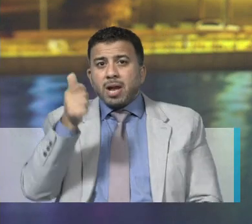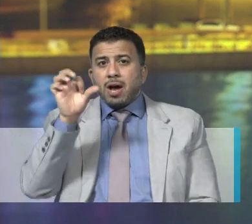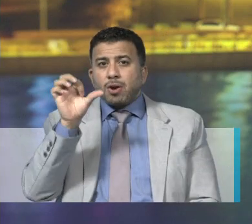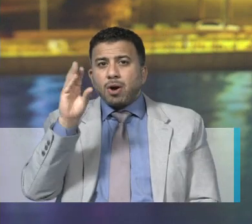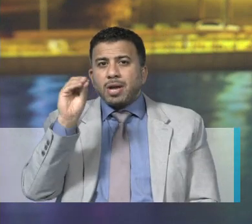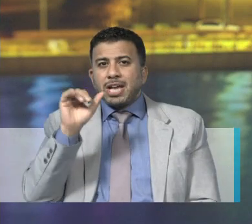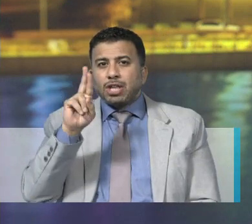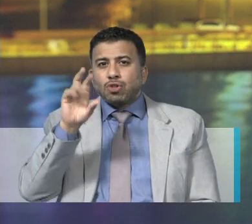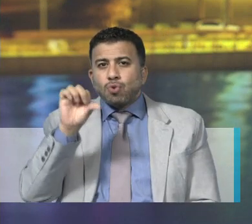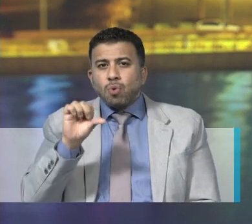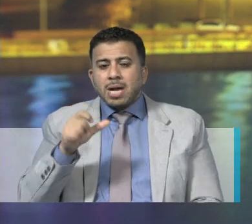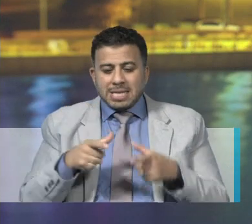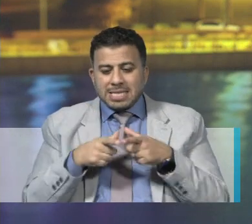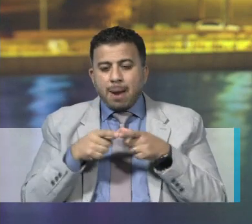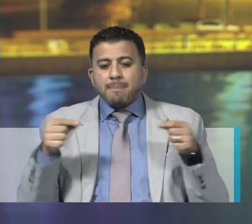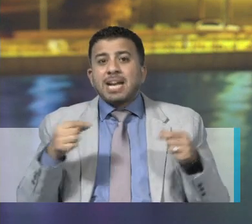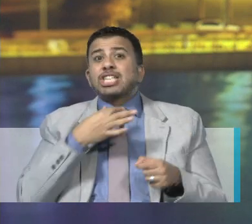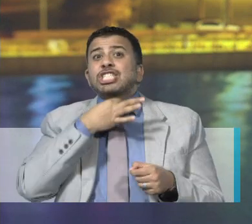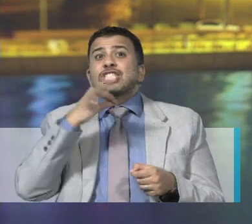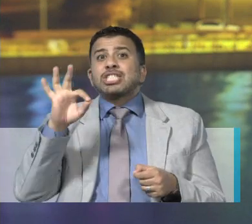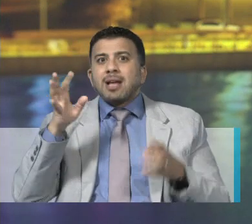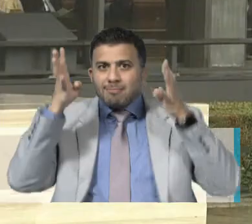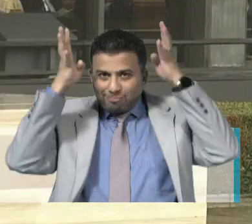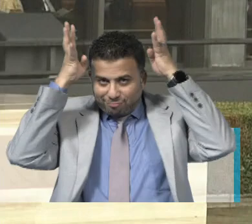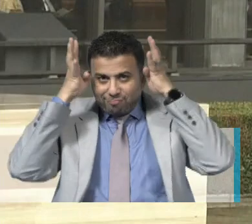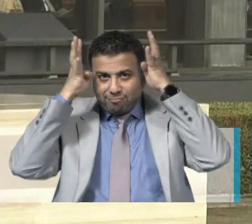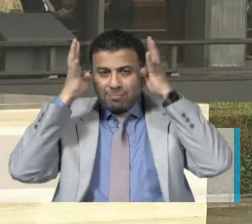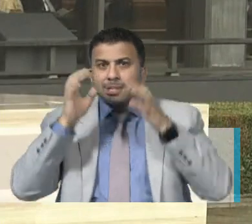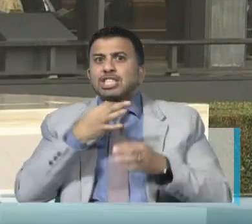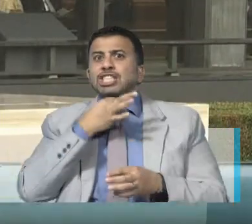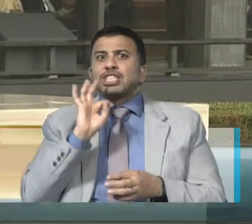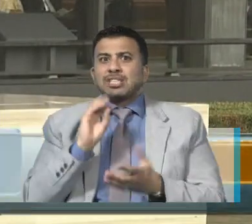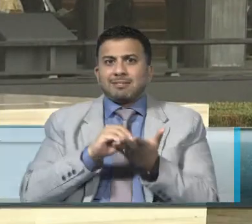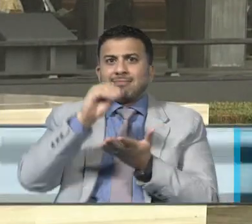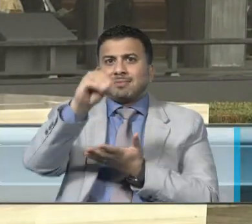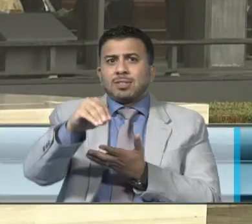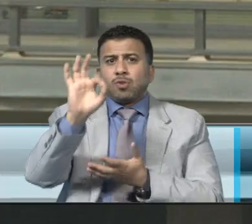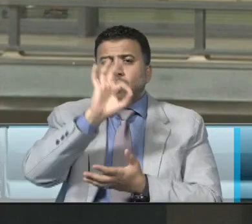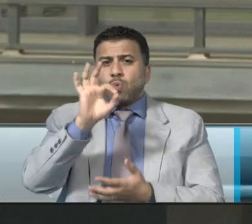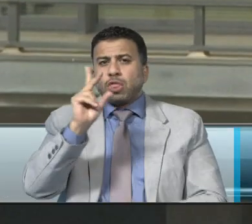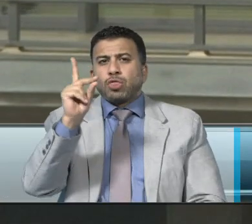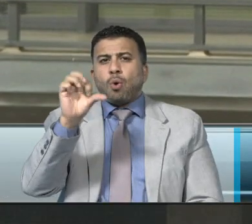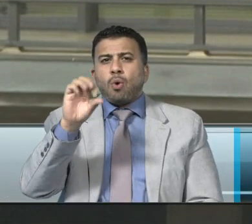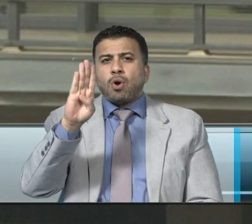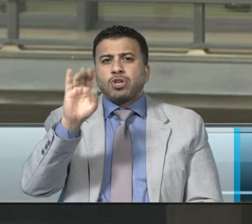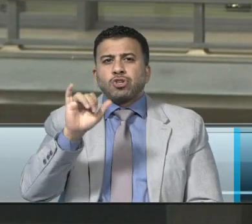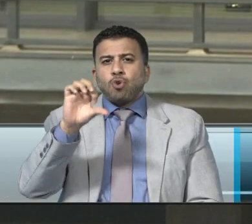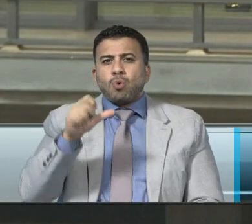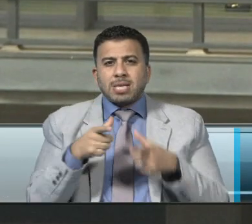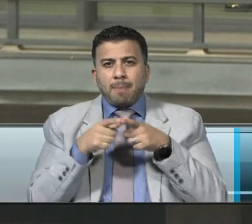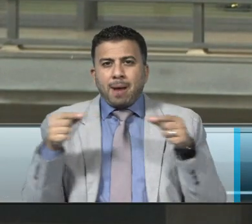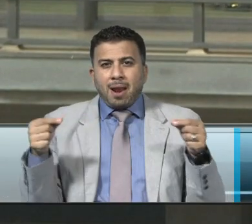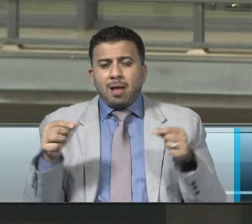ناروهيتو إمبراطور اليابان الجديد، والتي جرت في القصر الإمبراطوري في العاصمة طوكيو. ونقل سموه